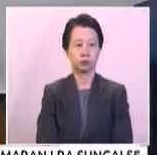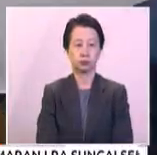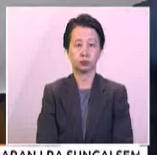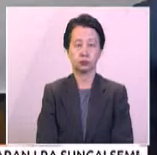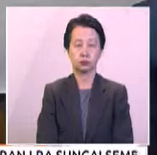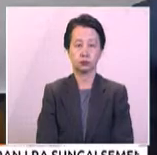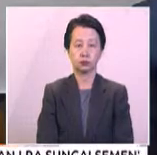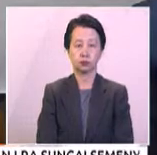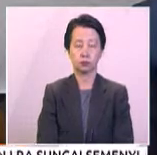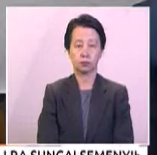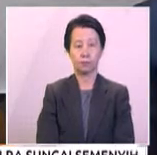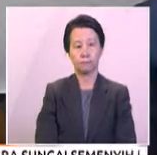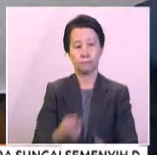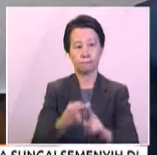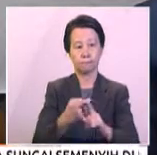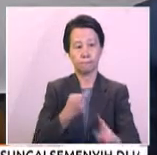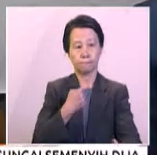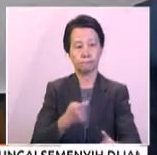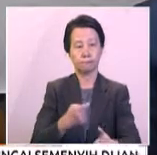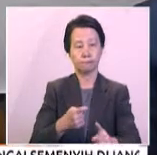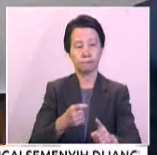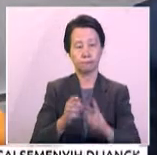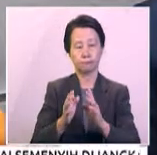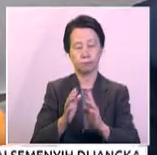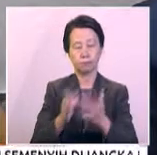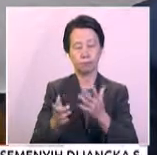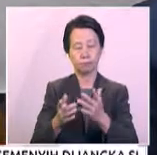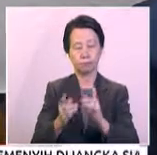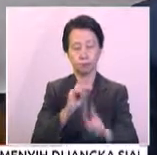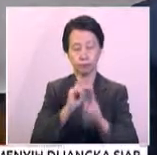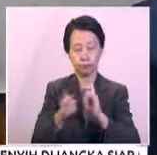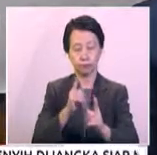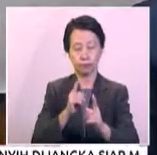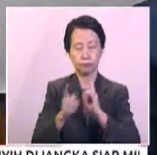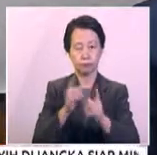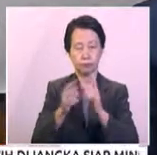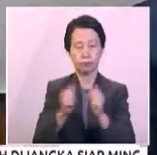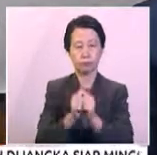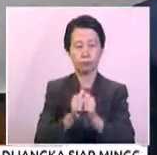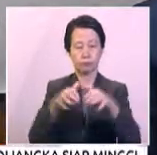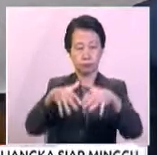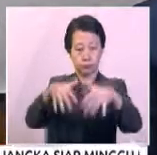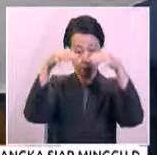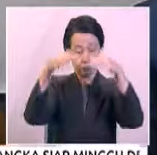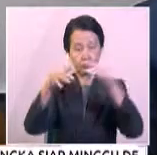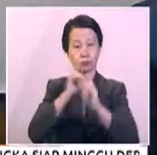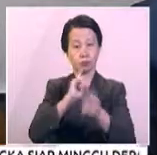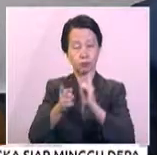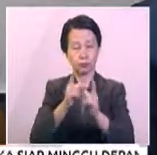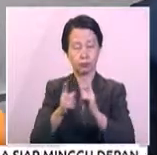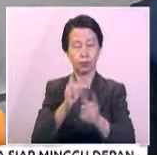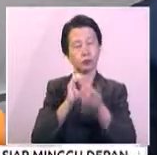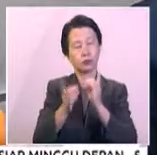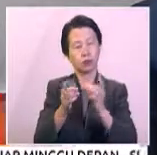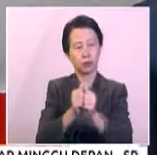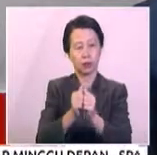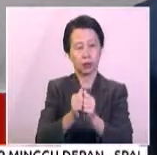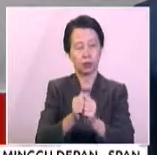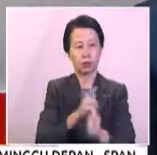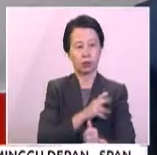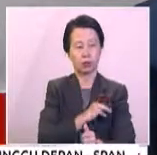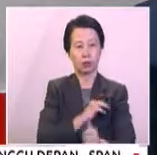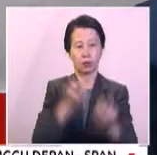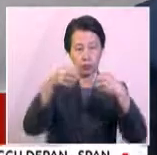Hasil daripada sesi town hall bersama Kementerian Tenaga, Sains, Teknologi Alam Sekitar